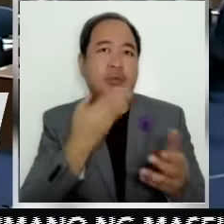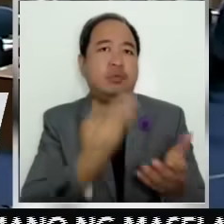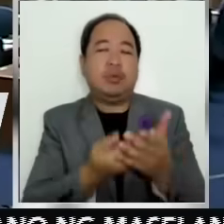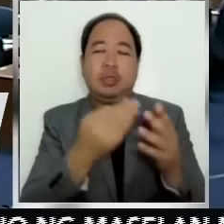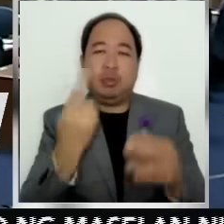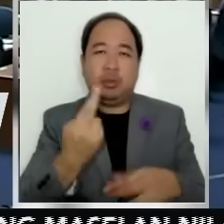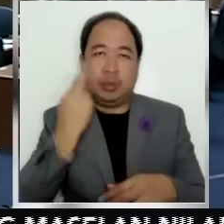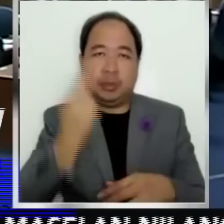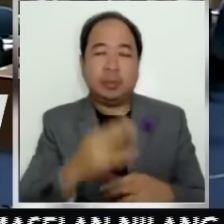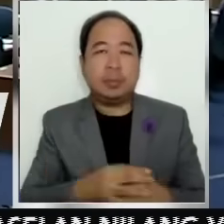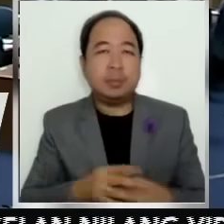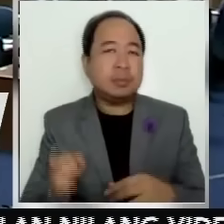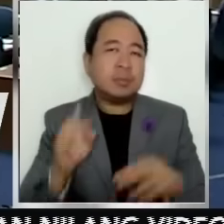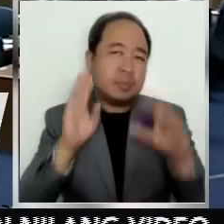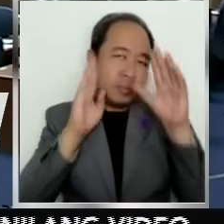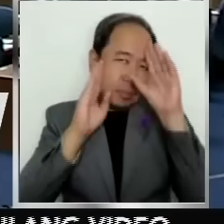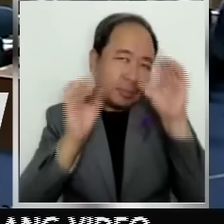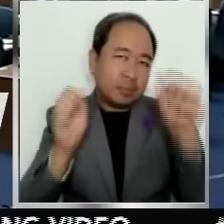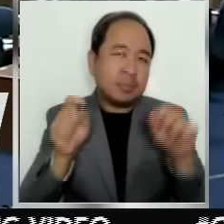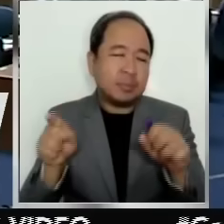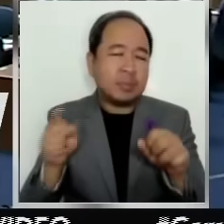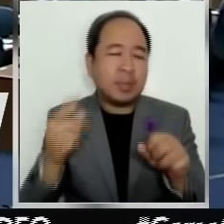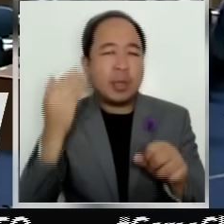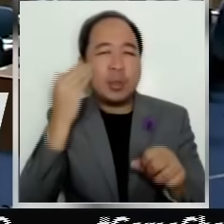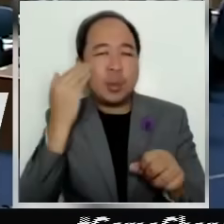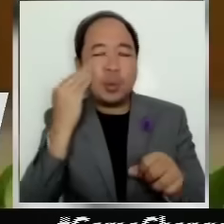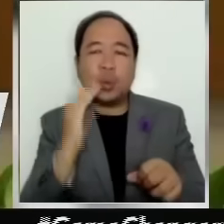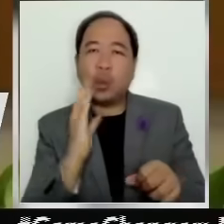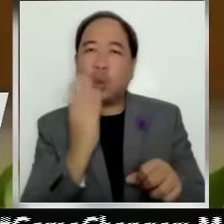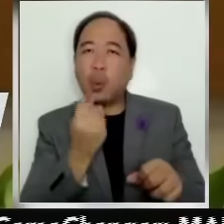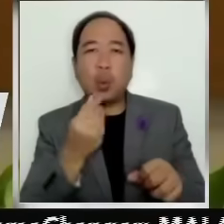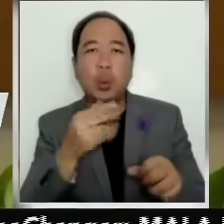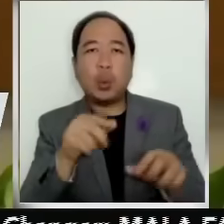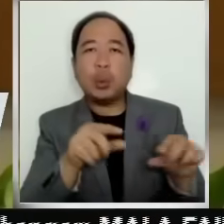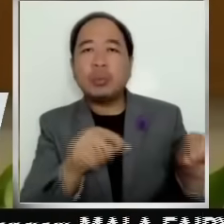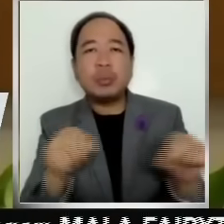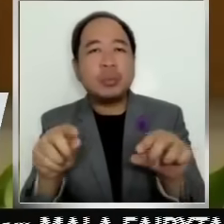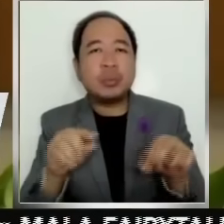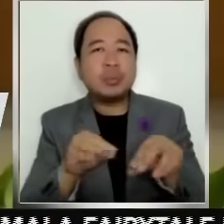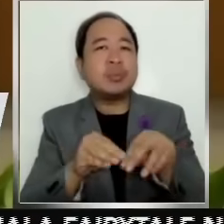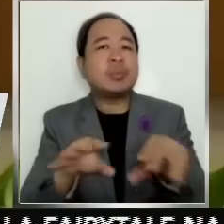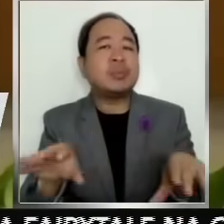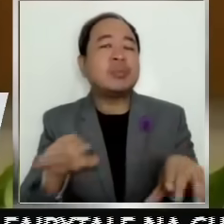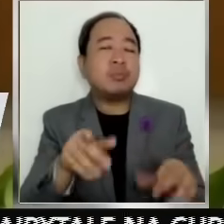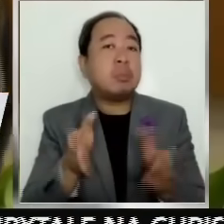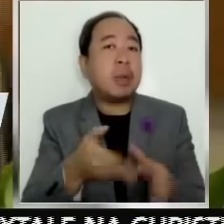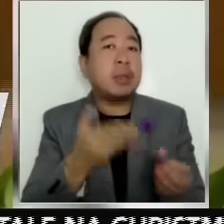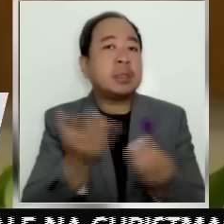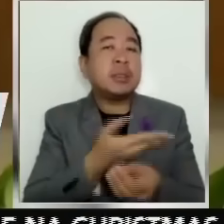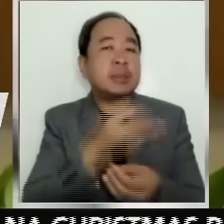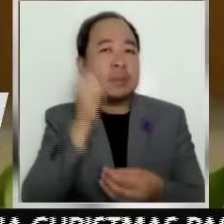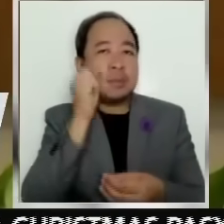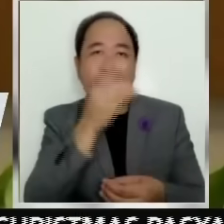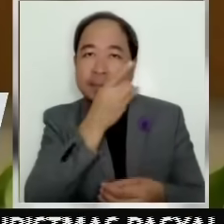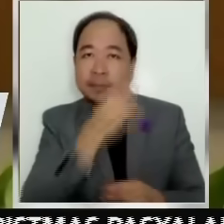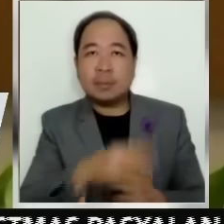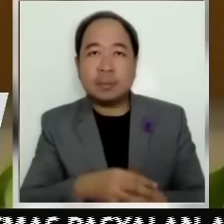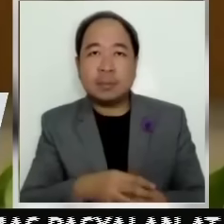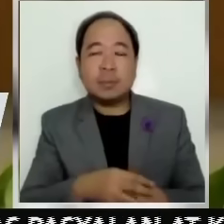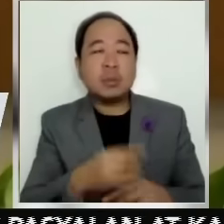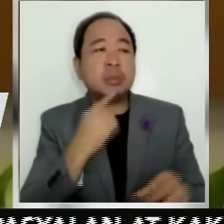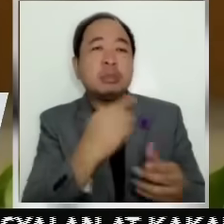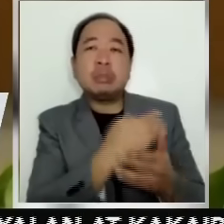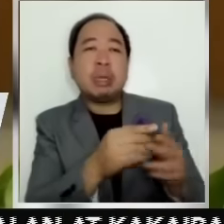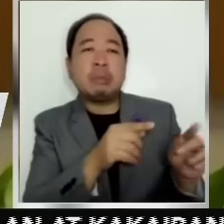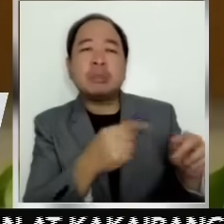ang Pangulo kung sino ang nagpapasimuno ng ugong na impeachment. They are also the same people that, wala na, nagbaklas-baklas na yung unit team.